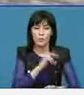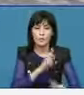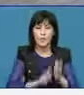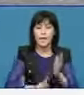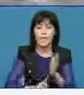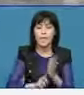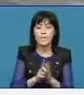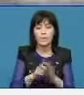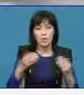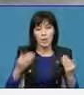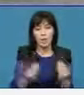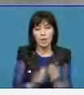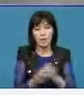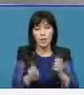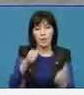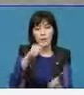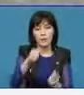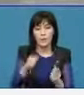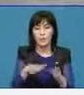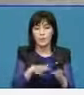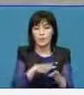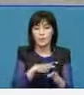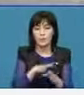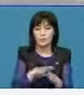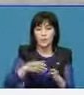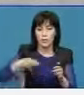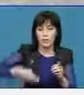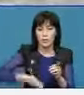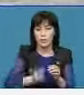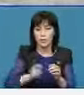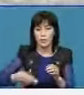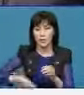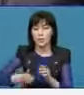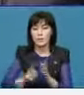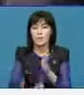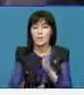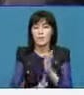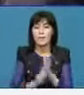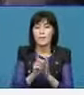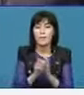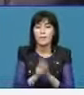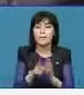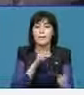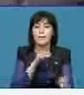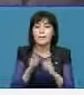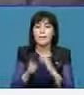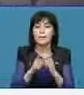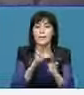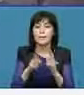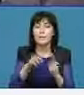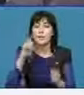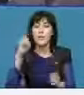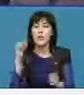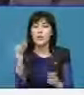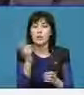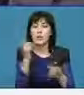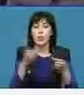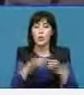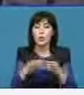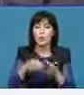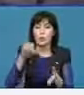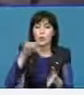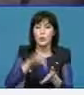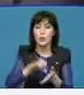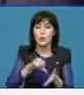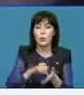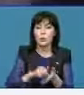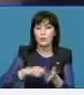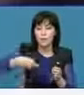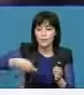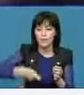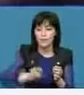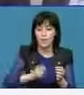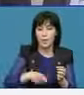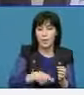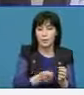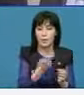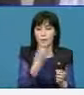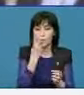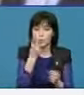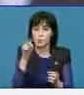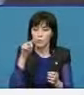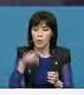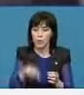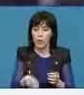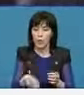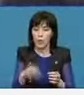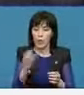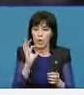отырарлықтар жаңа технология бойынша жер игеруді бастап кетті. Семинар барысында шаруа қожалық өкілдеріне терең қопсыту әдістері көрсетіліп, оның